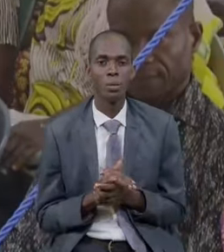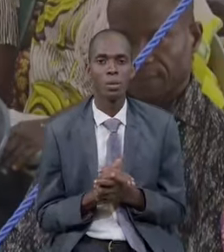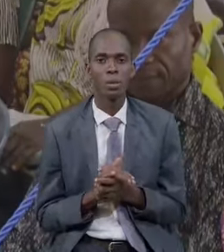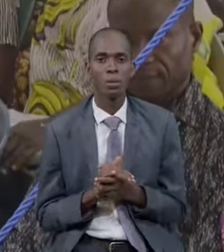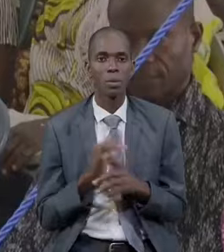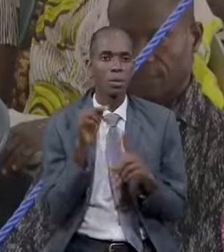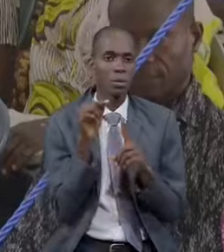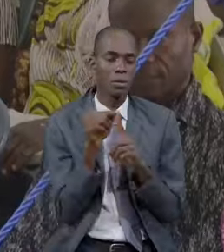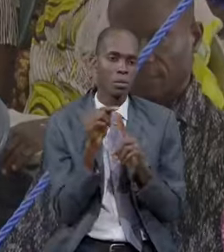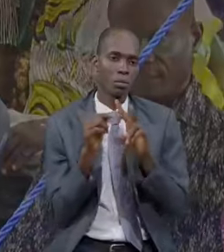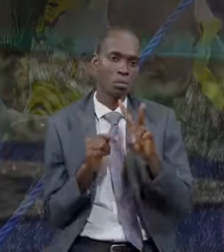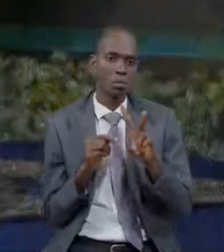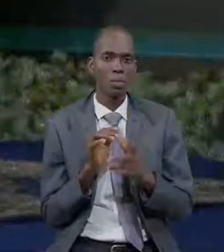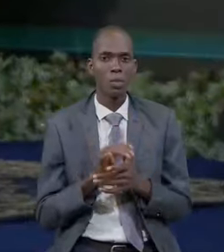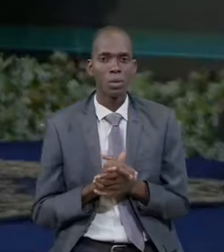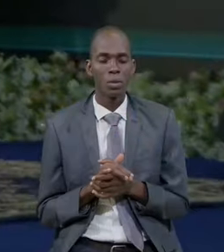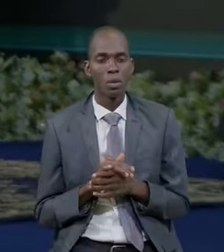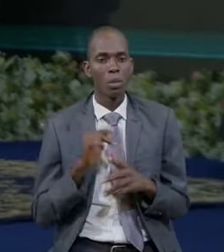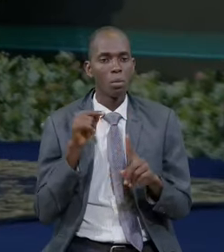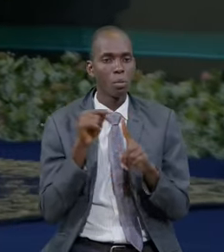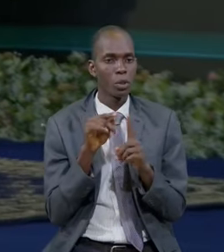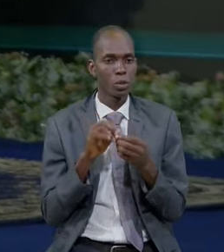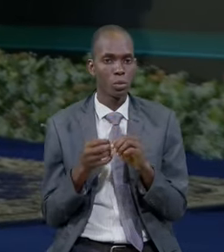Deuxième point maintenant. Deuxième point,